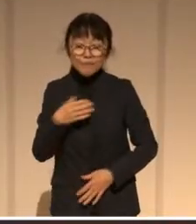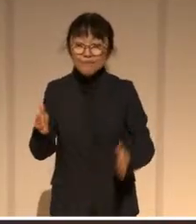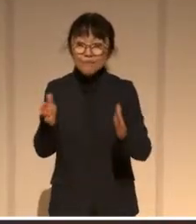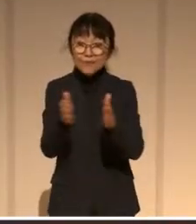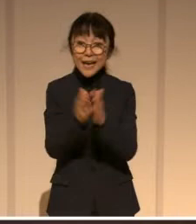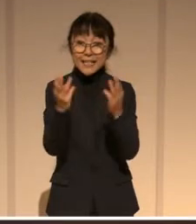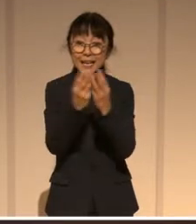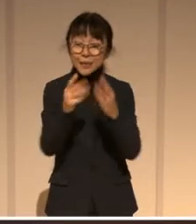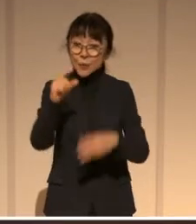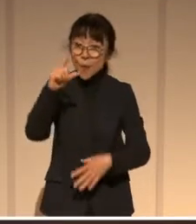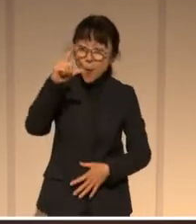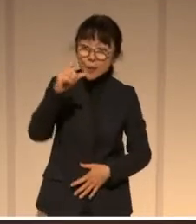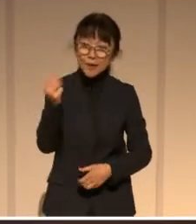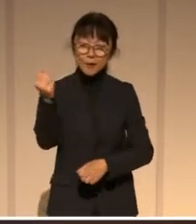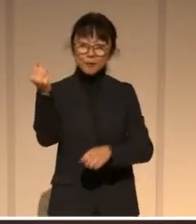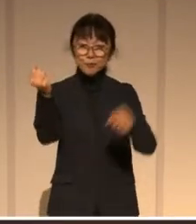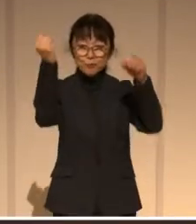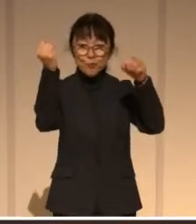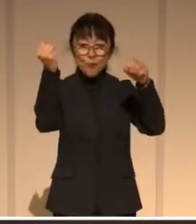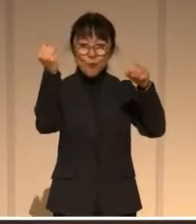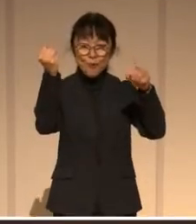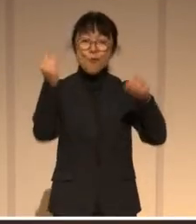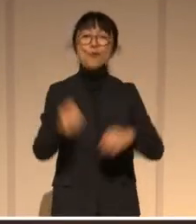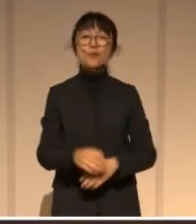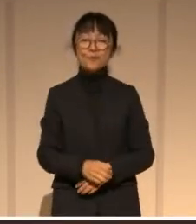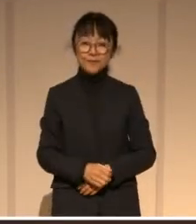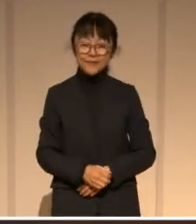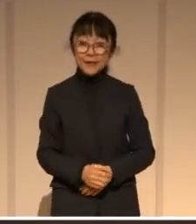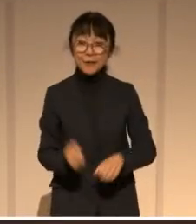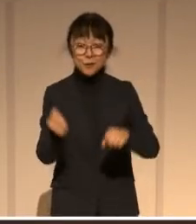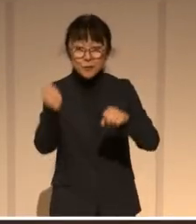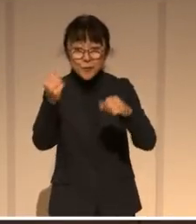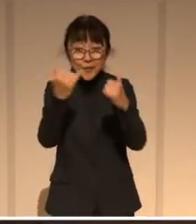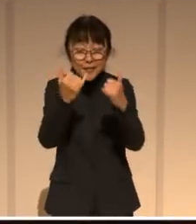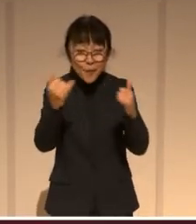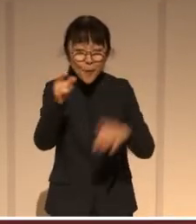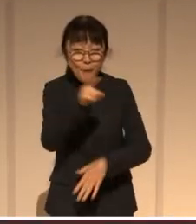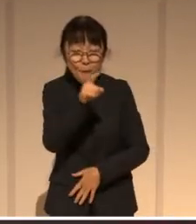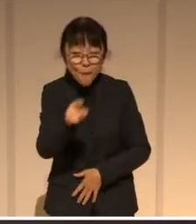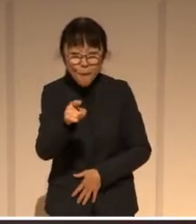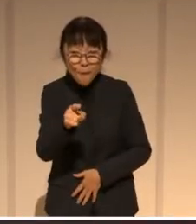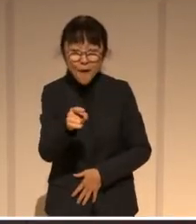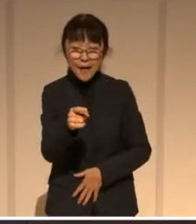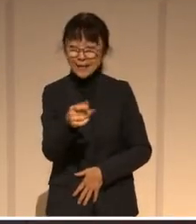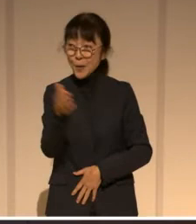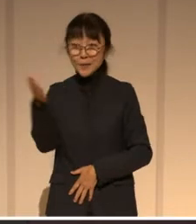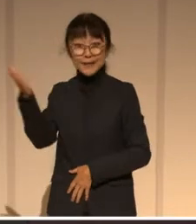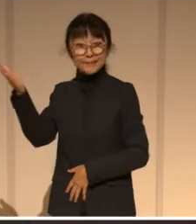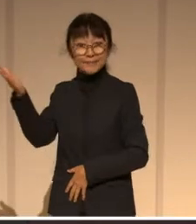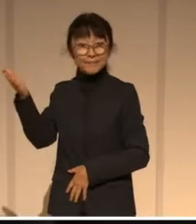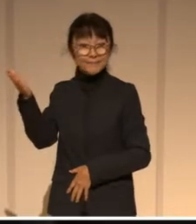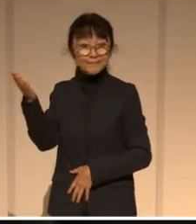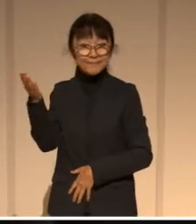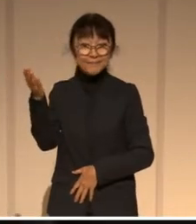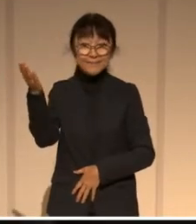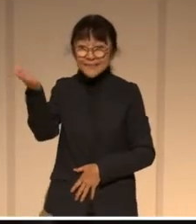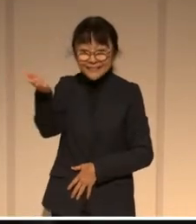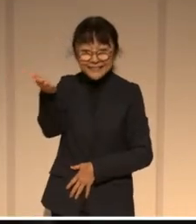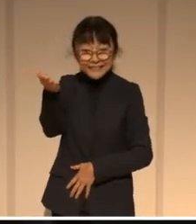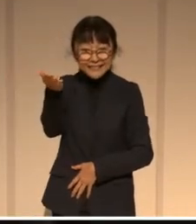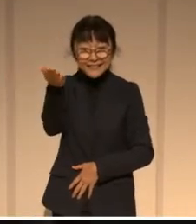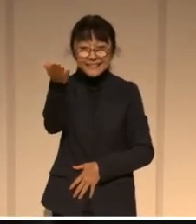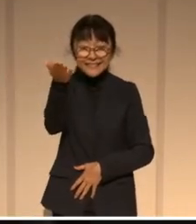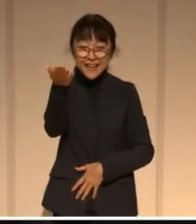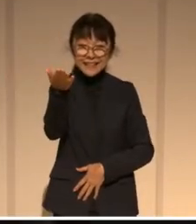優勝となりますであの優勝した方にはですねカメラさんこちら取れますかとっても可愛らしい